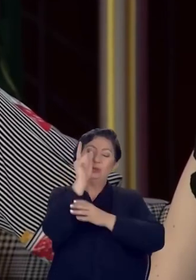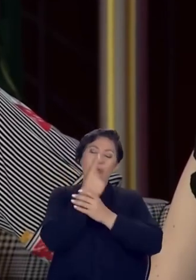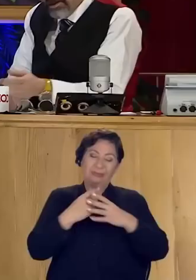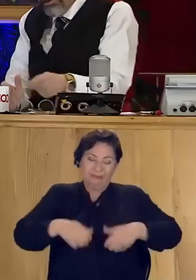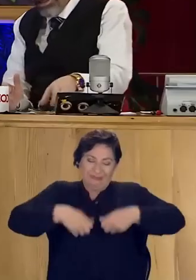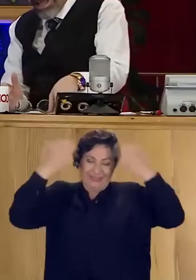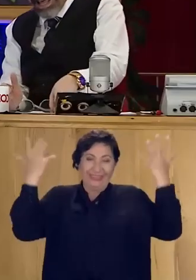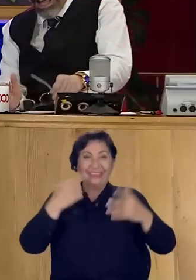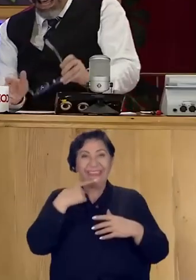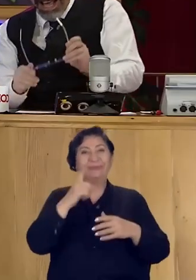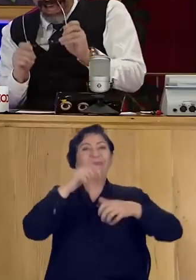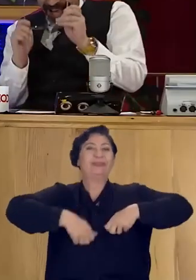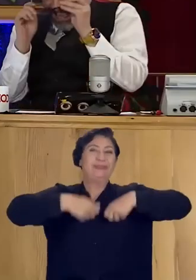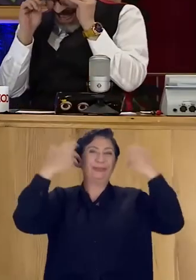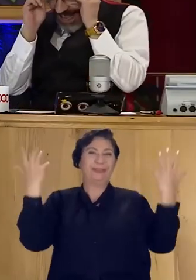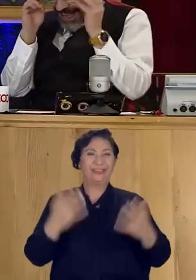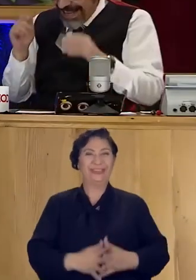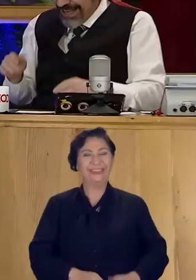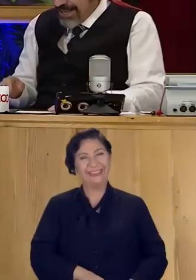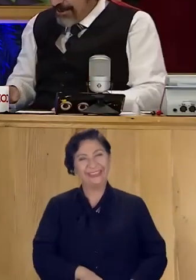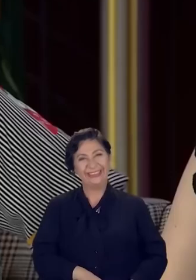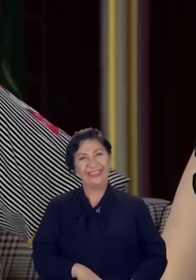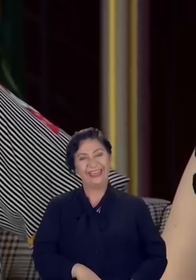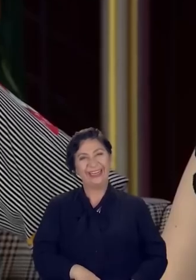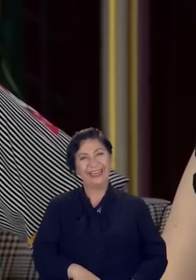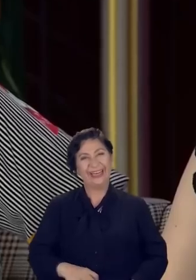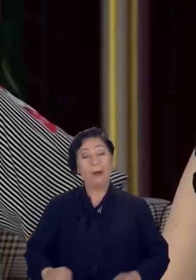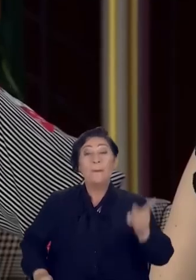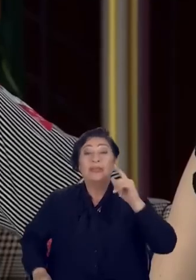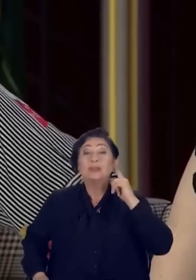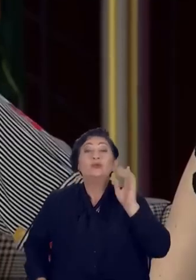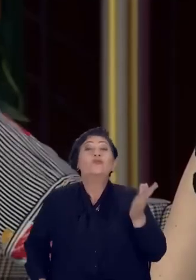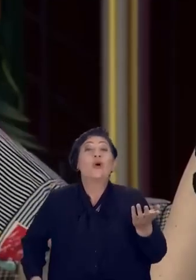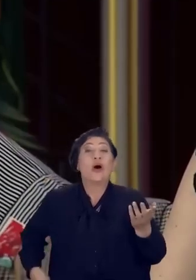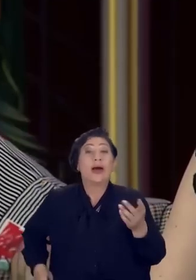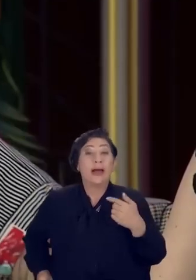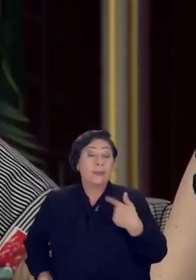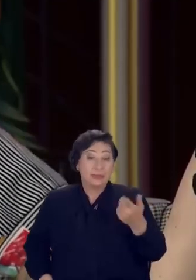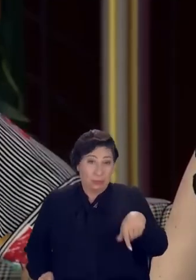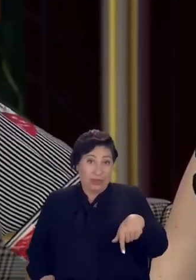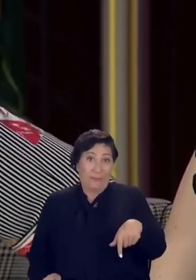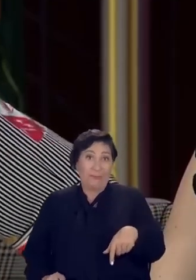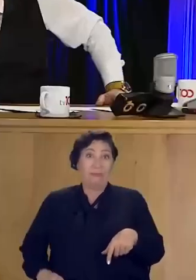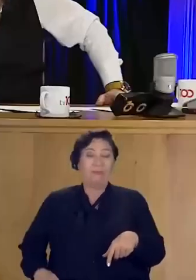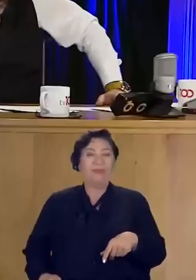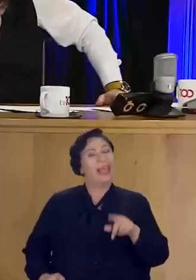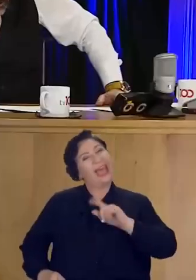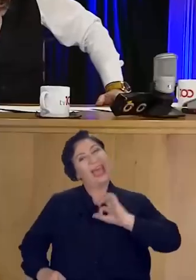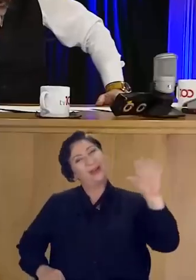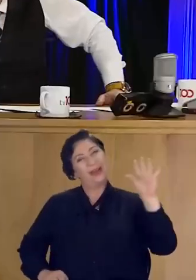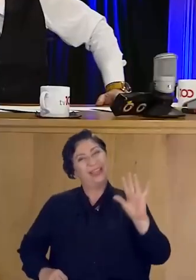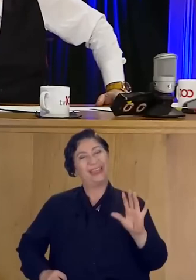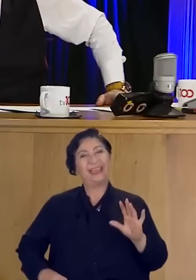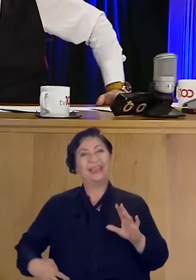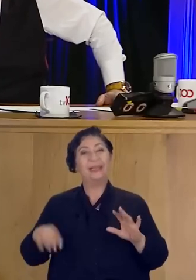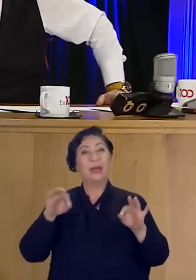deyip soyunduk. Başka müthiş. Türlü duyuramıyoruz. Bak müthiş. Şimdi buradayım mesela. Müthiş. Harikulade.